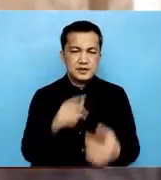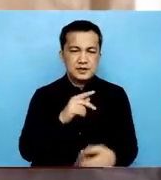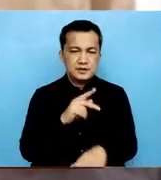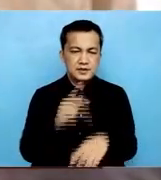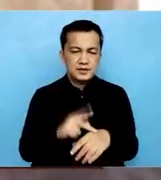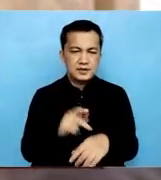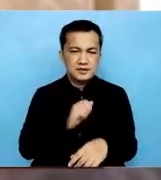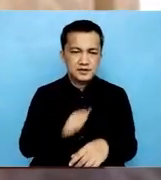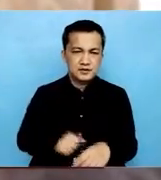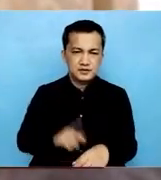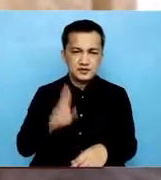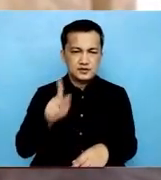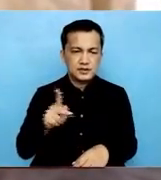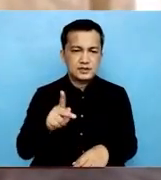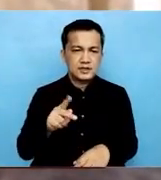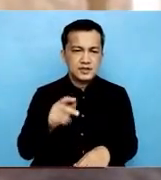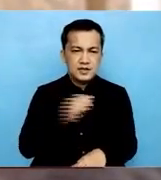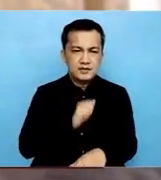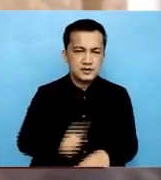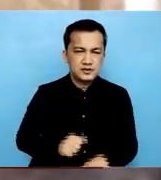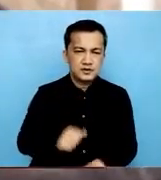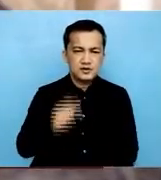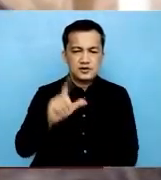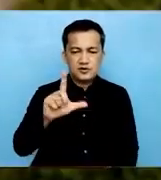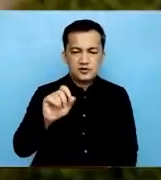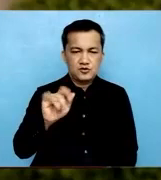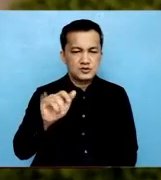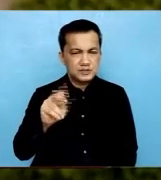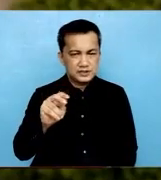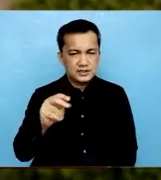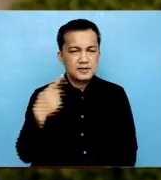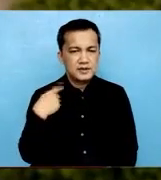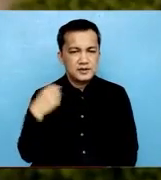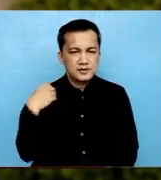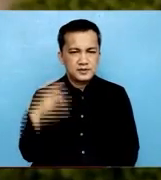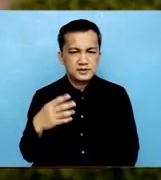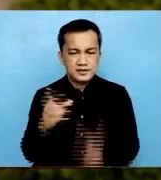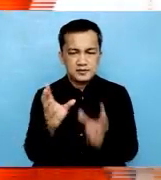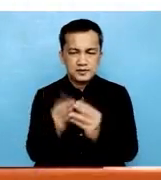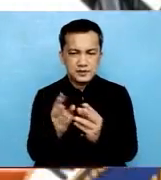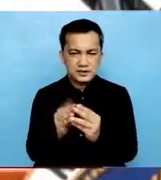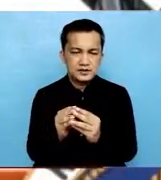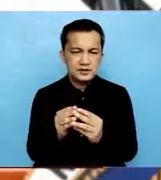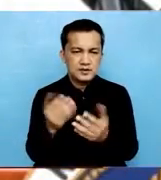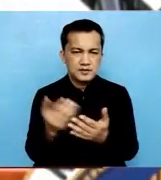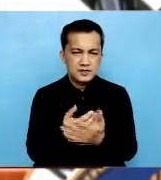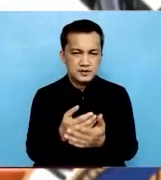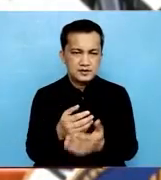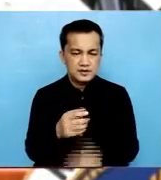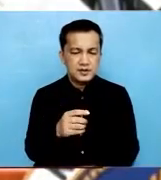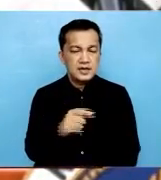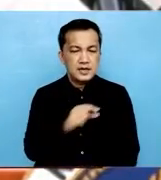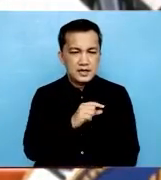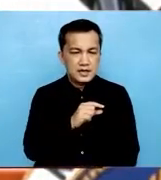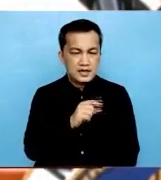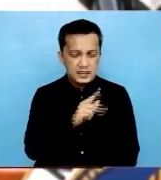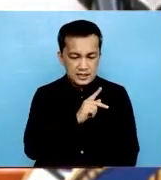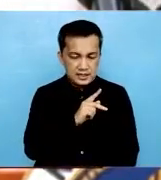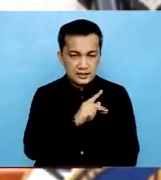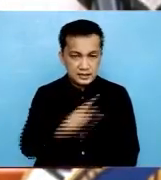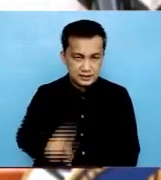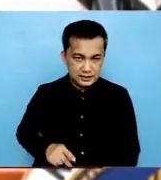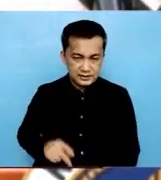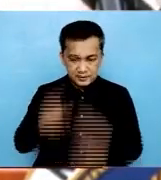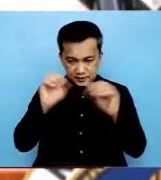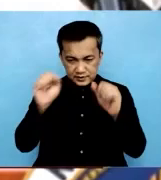si Ambassador Teodoro Locsin Jr., may official meeting request daw ang bagong hari sa President ng Pilipinas. Pero dahil na rin sa